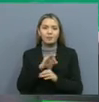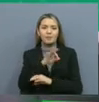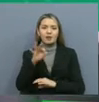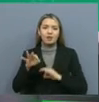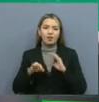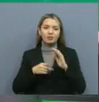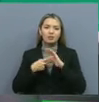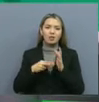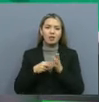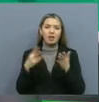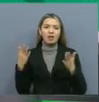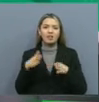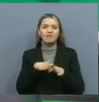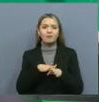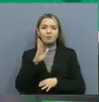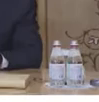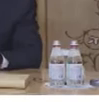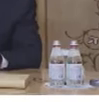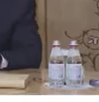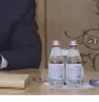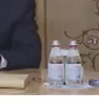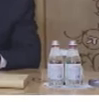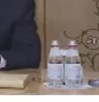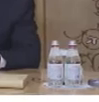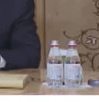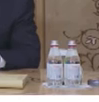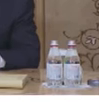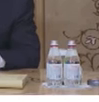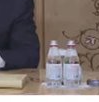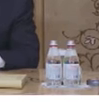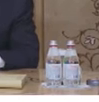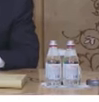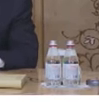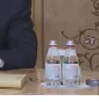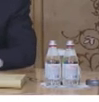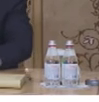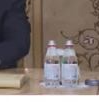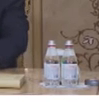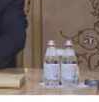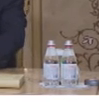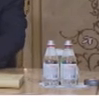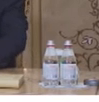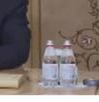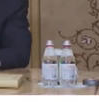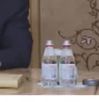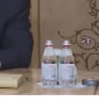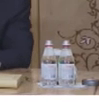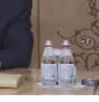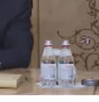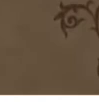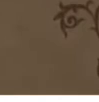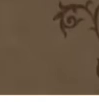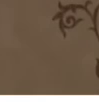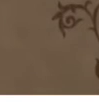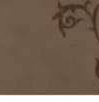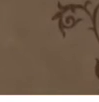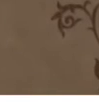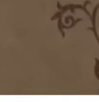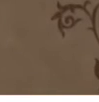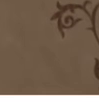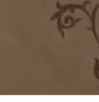жобаларының іске асырылуы туралы баяндалды. Сонымен қатар қор жанындағы әлемдік экономика және саясат институтының қызметі